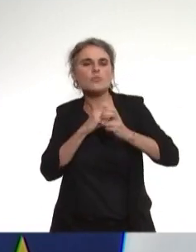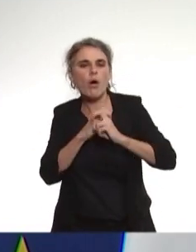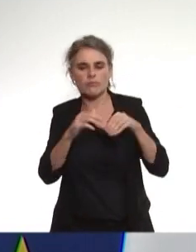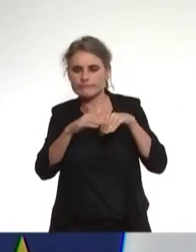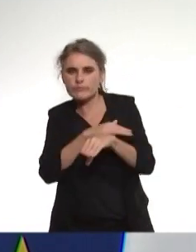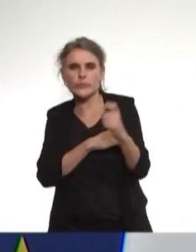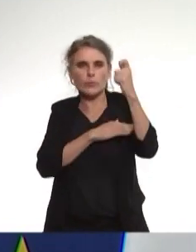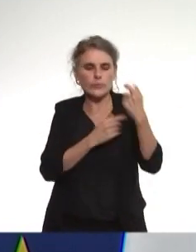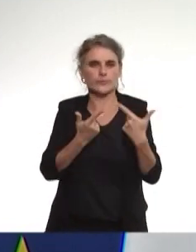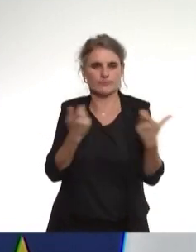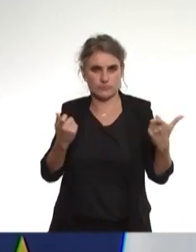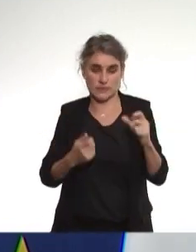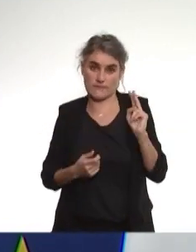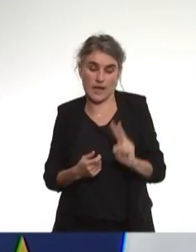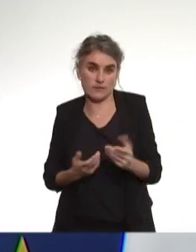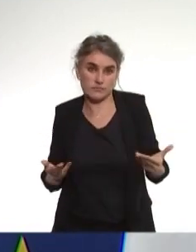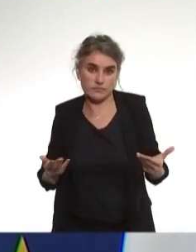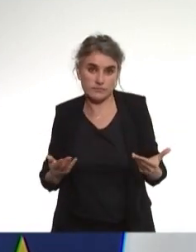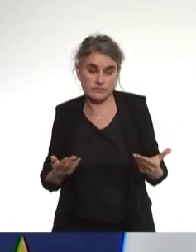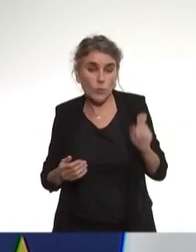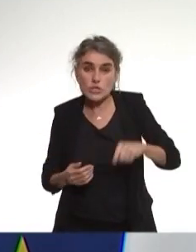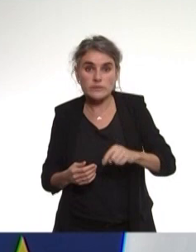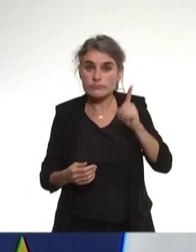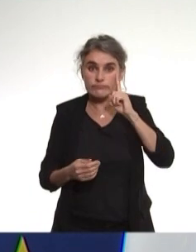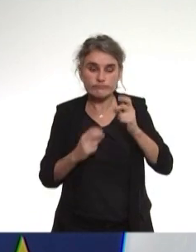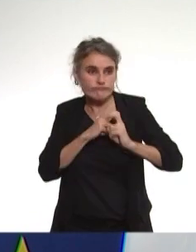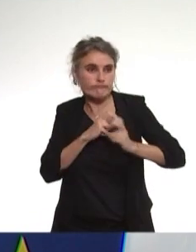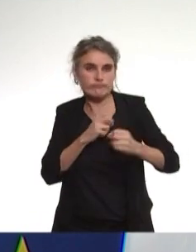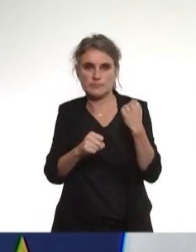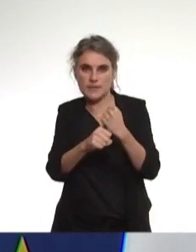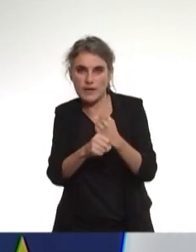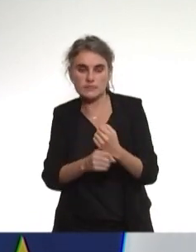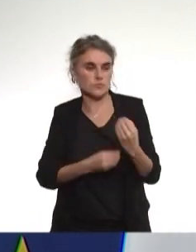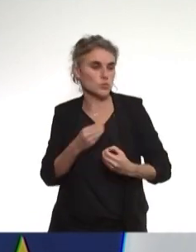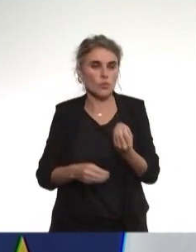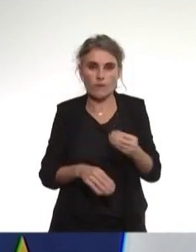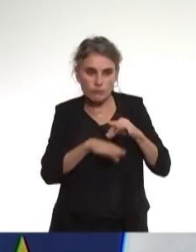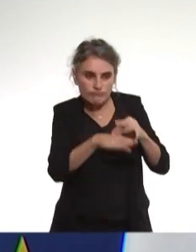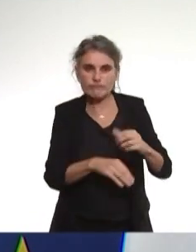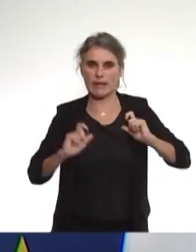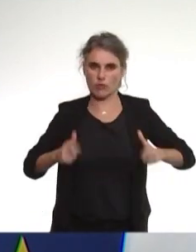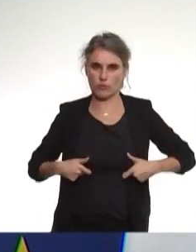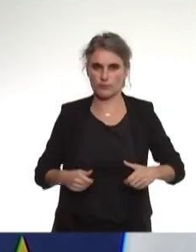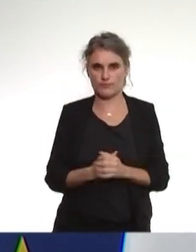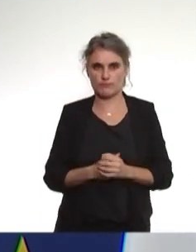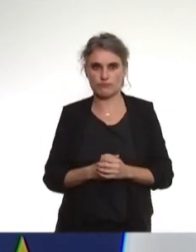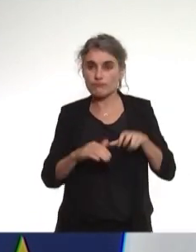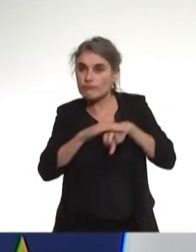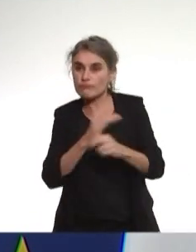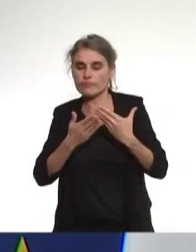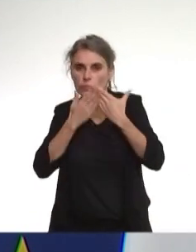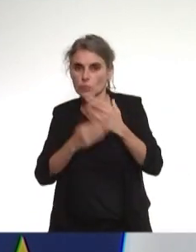transports en commun c'est le moyen d'aller au travail le moyen souvent d'emmener ses enfants à l'école les moyens d'aller étudier à